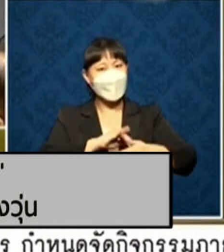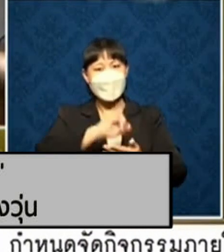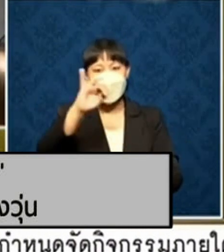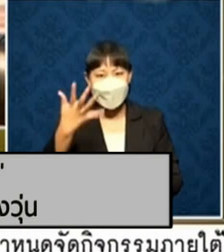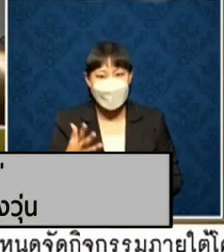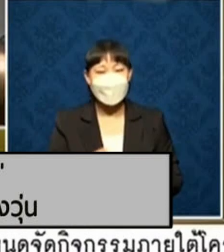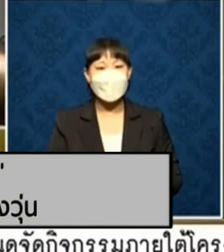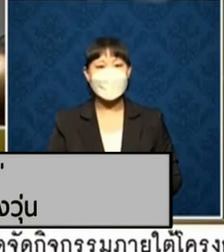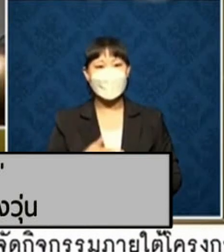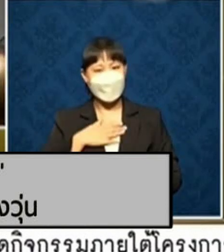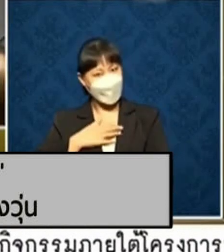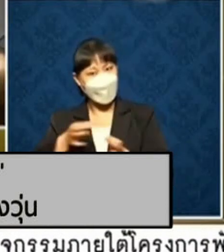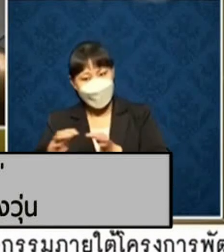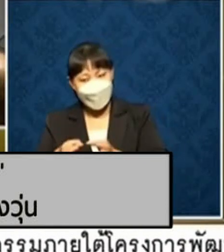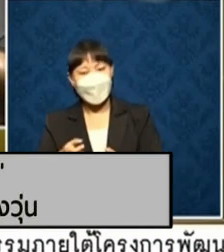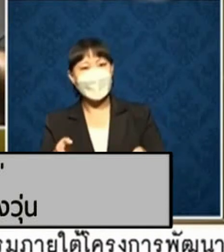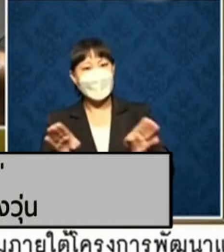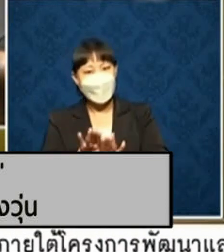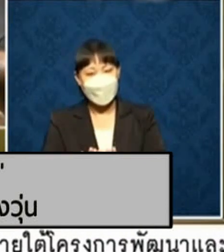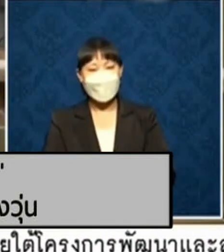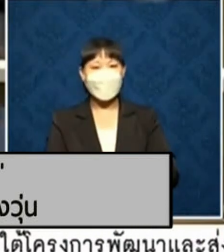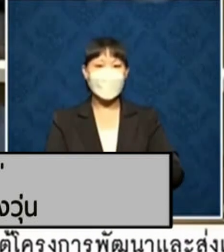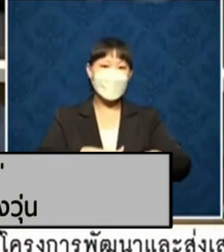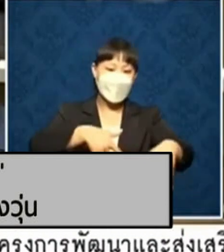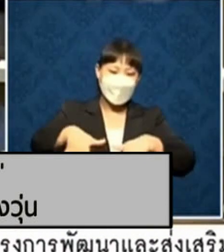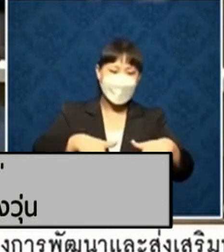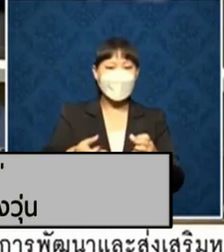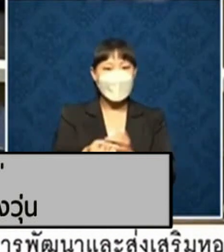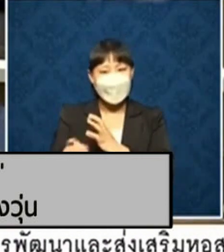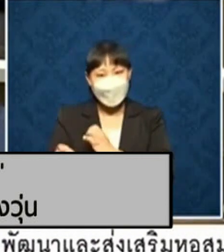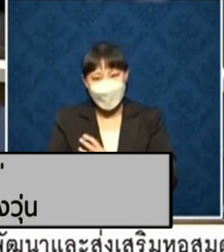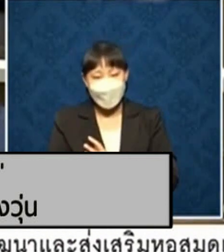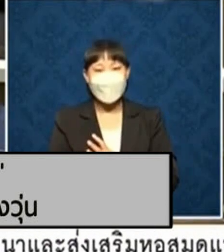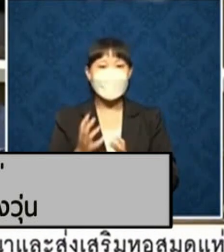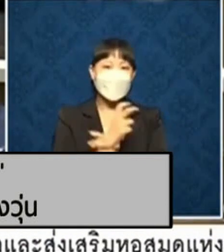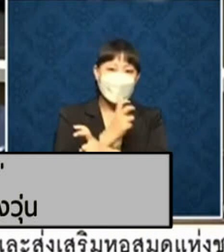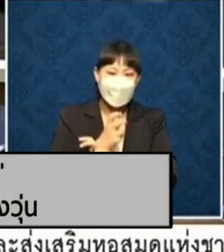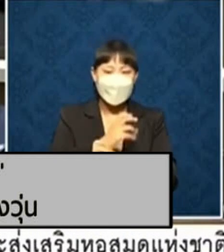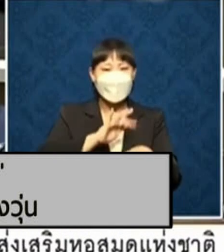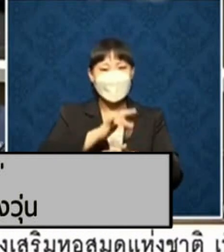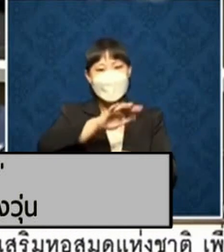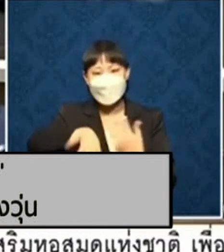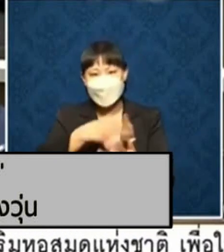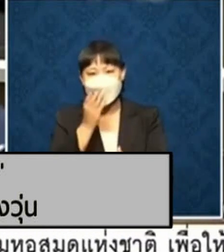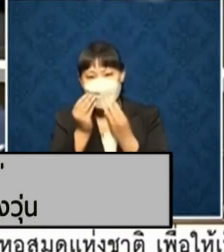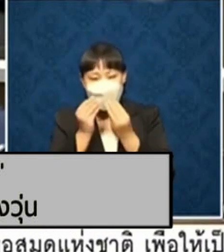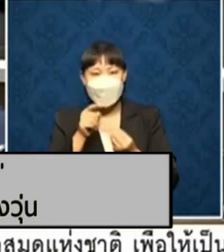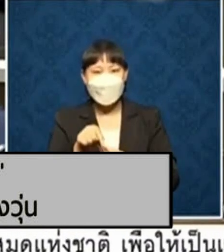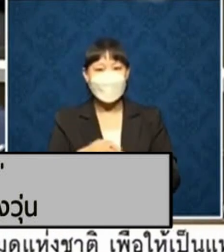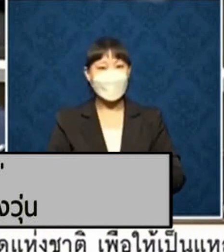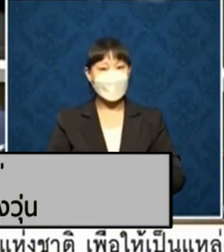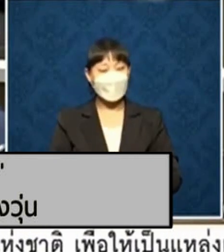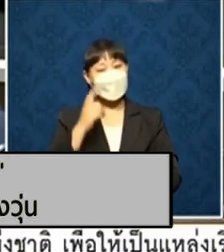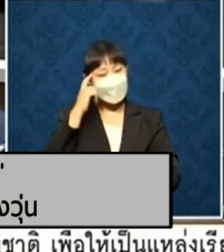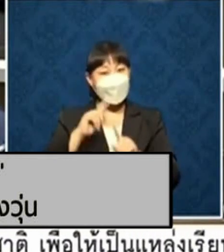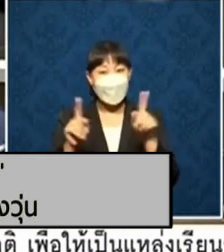าเรื่องการปิดเหมืองเนี่ยก็บอกว่าเพราะประชาชนเนี่ยได้รับความเดือดร้อนได้รับผลกระทบจากสิ่งแวดล้อมเราบอกแล้วว่าเราไม่เคยค้าน